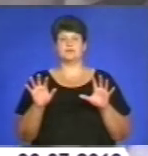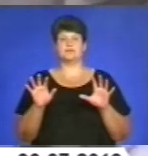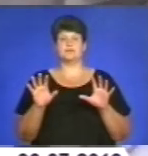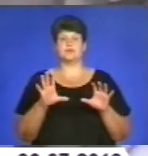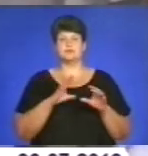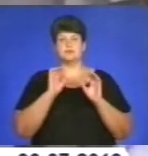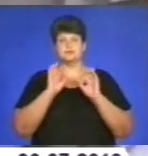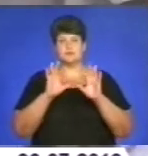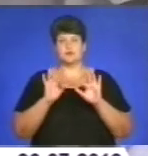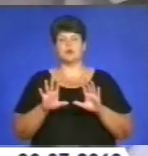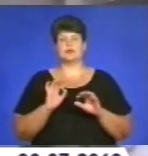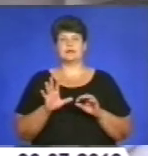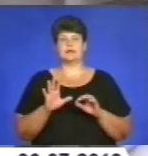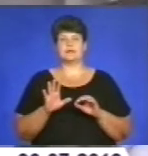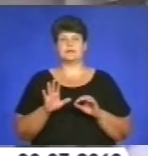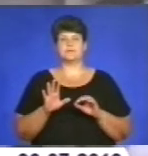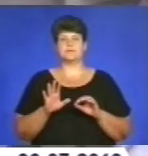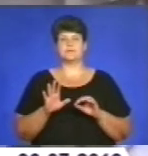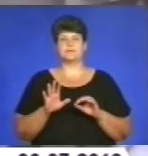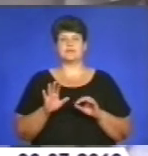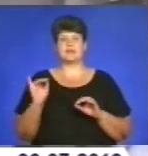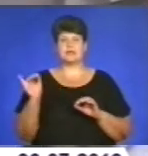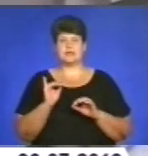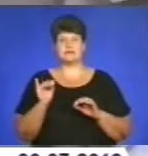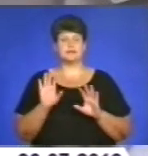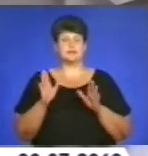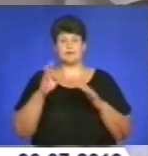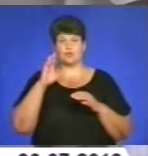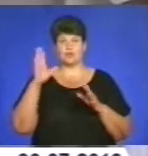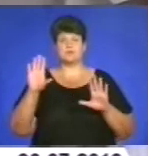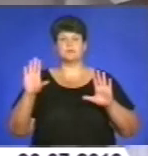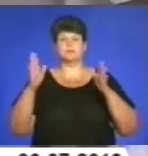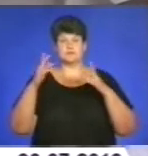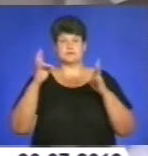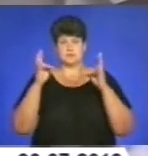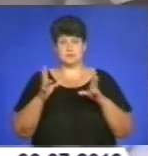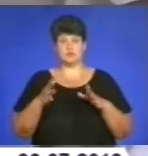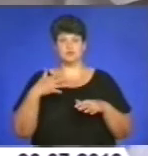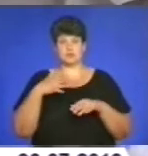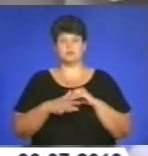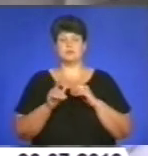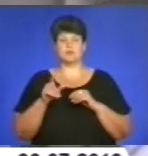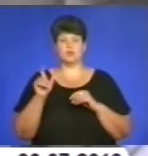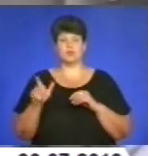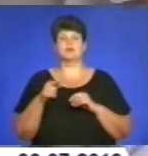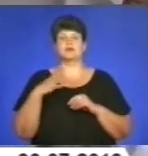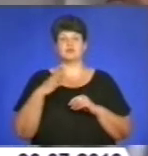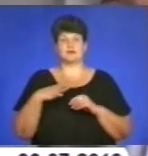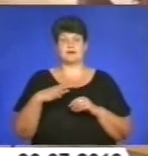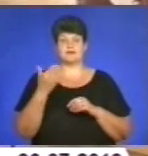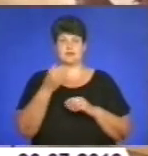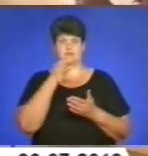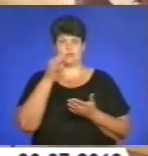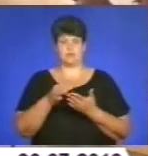вони довели і роз'яснили, інтерпретували. І, не дай Боже, якщо трапиться якась біда, щоб знали люди, яка чекає на них